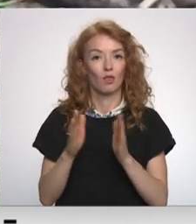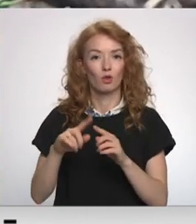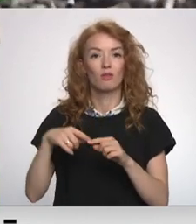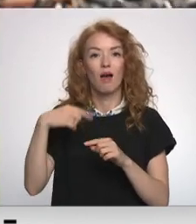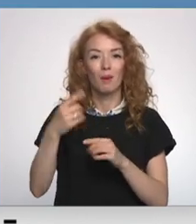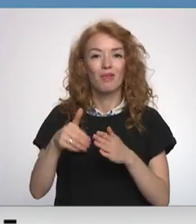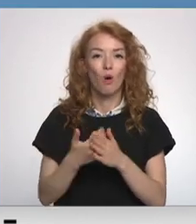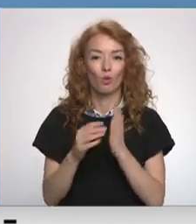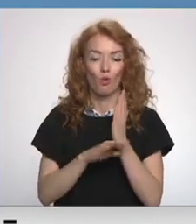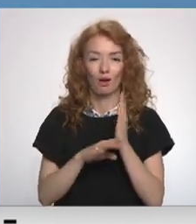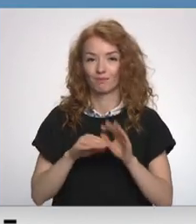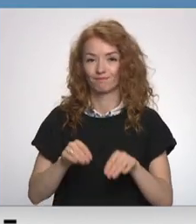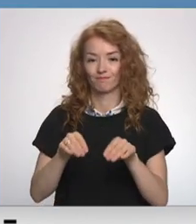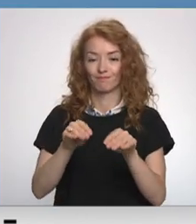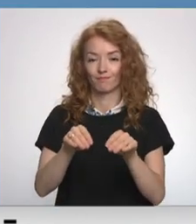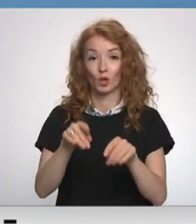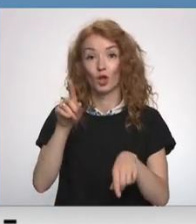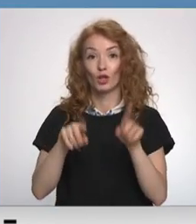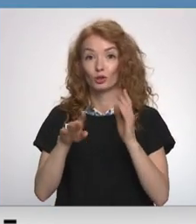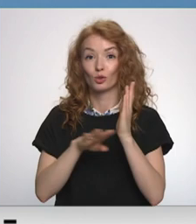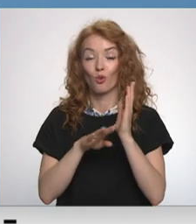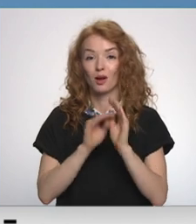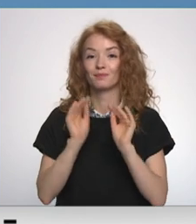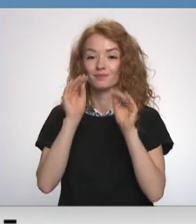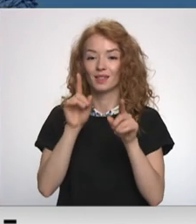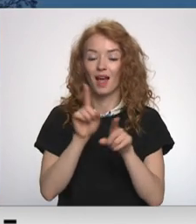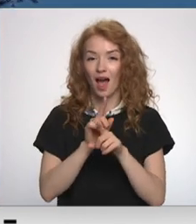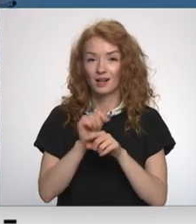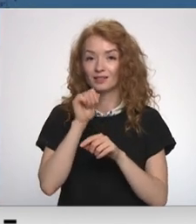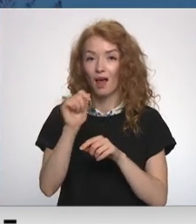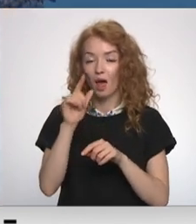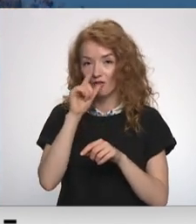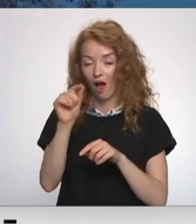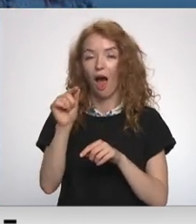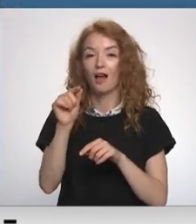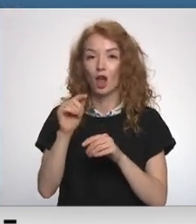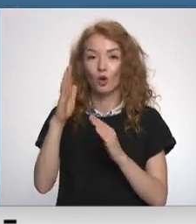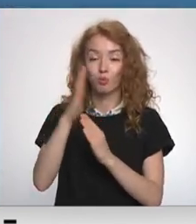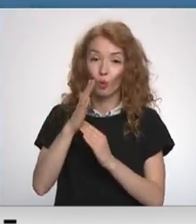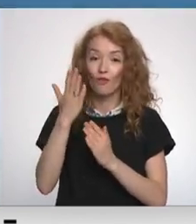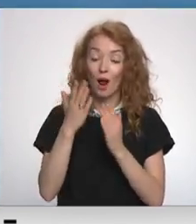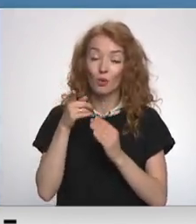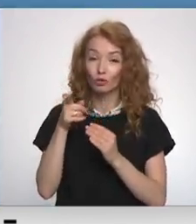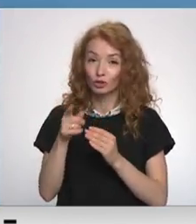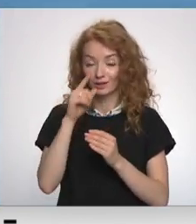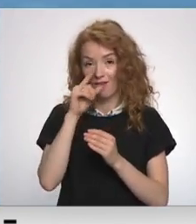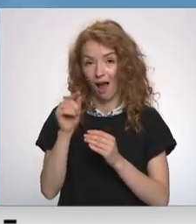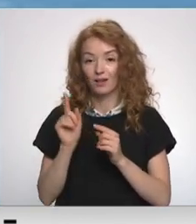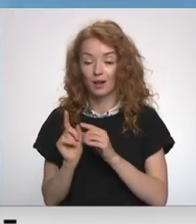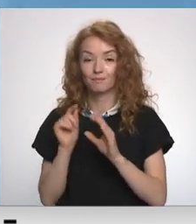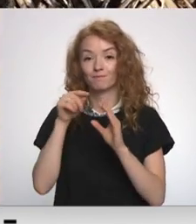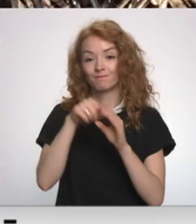koku stādīšanai. Uz pāris kokiem izlikt arī zaļās vārnas būri, ar cerību, ka redz sastopamā putnu suga šo